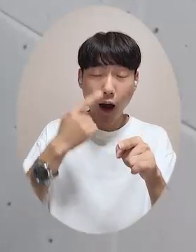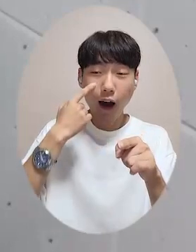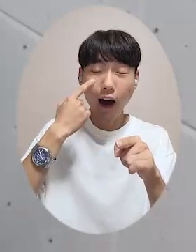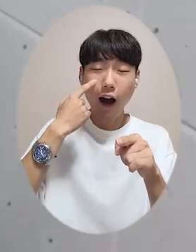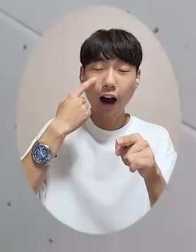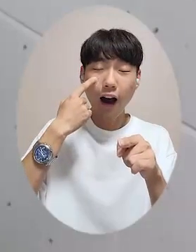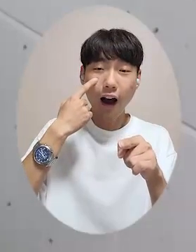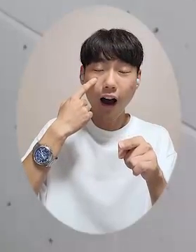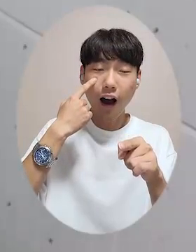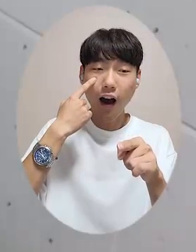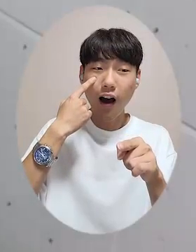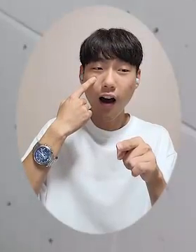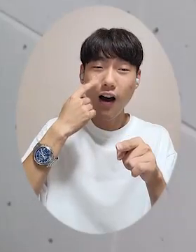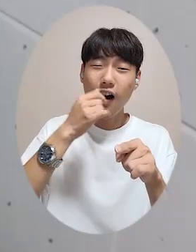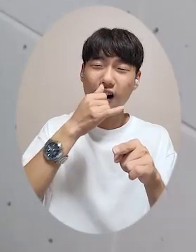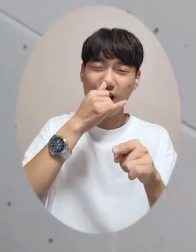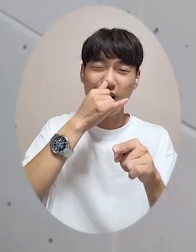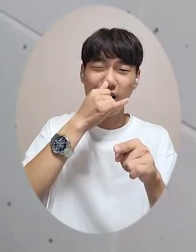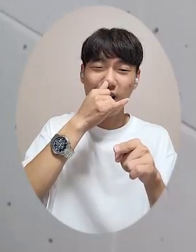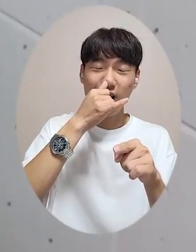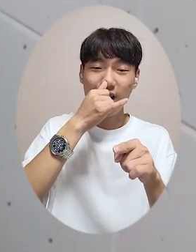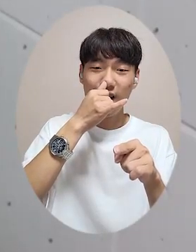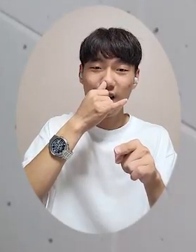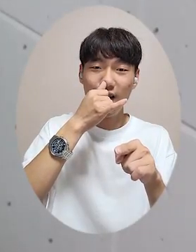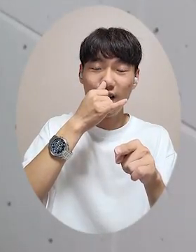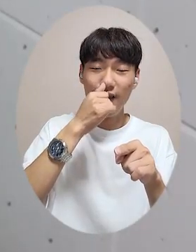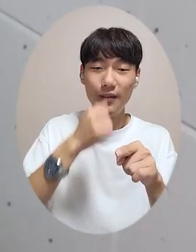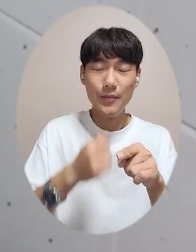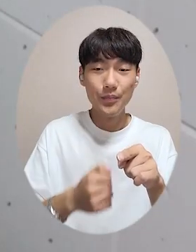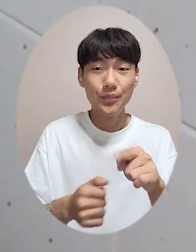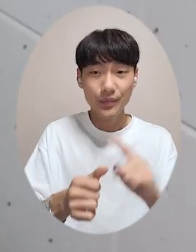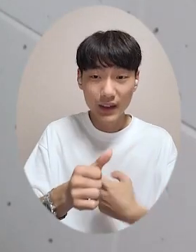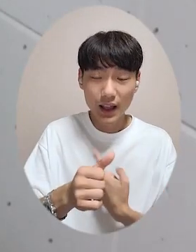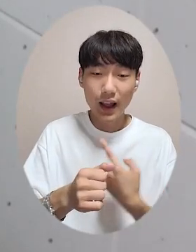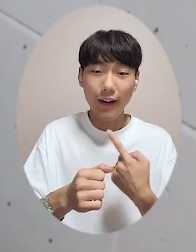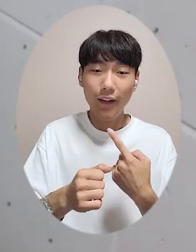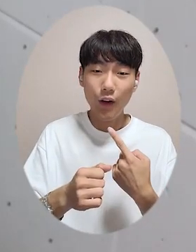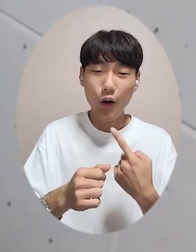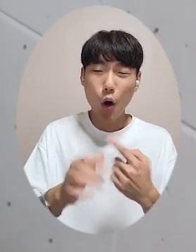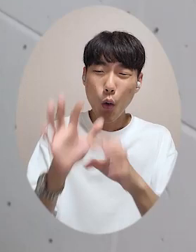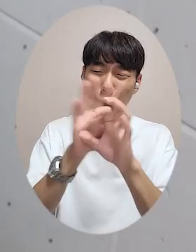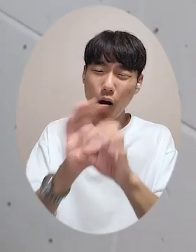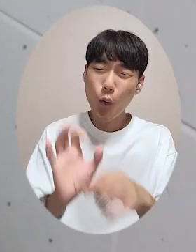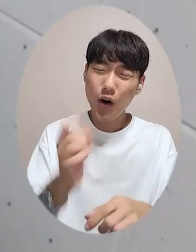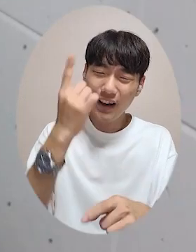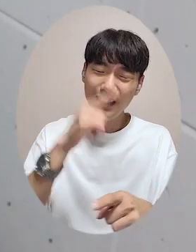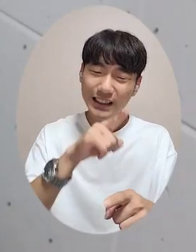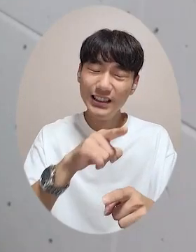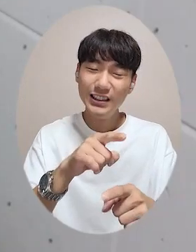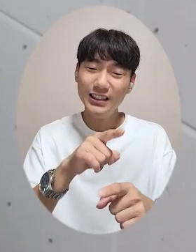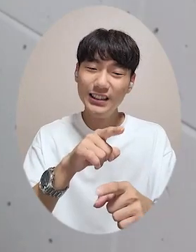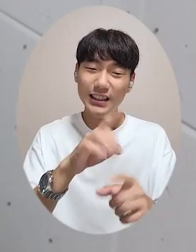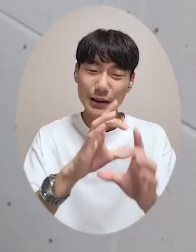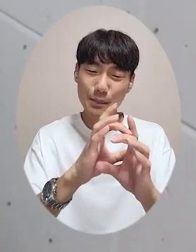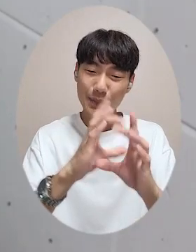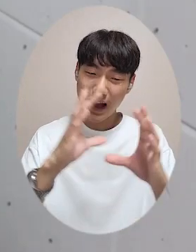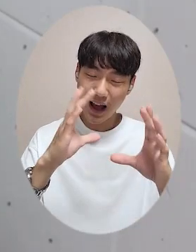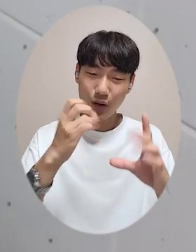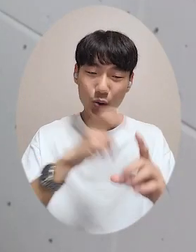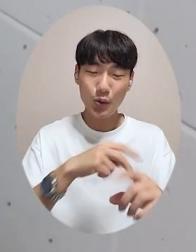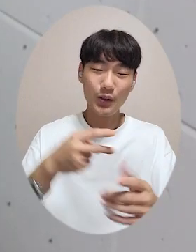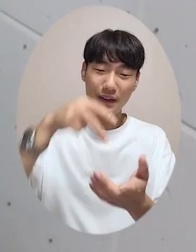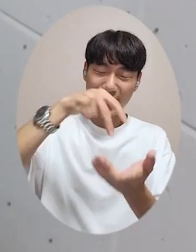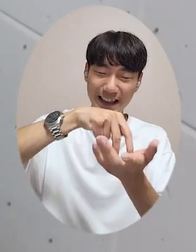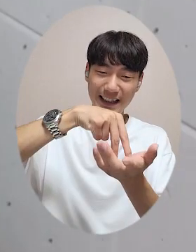많이 아. 드러나서 네, 그 부분이 약간 빛이 발해서 이제 수어 통역사가 약간 좀